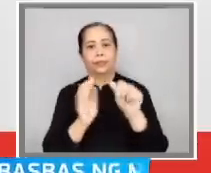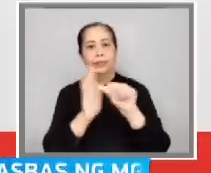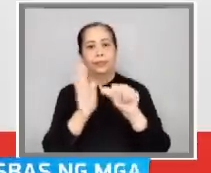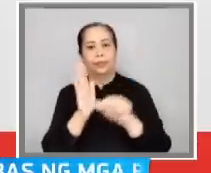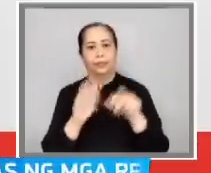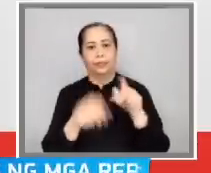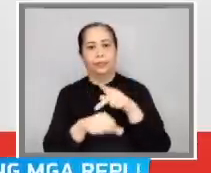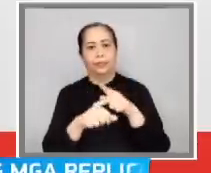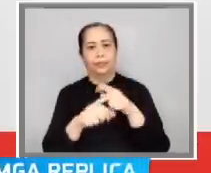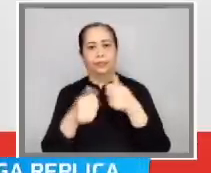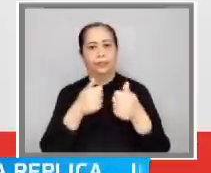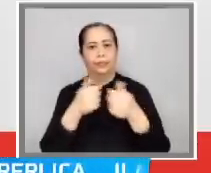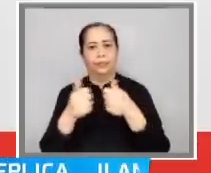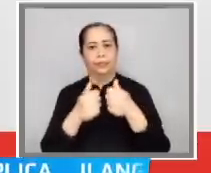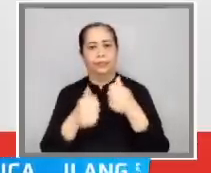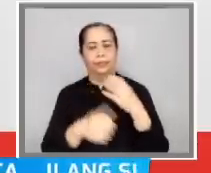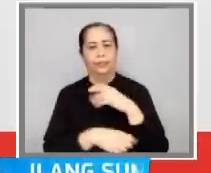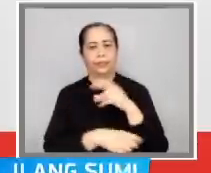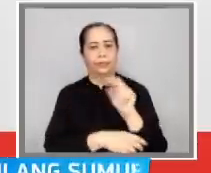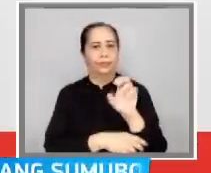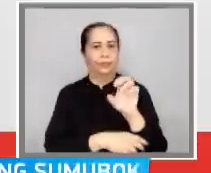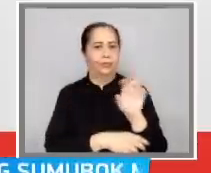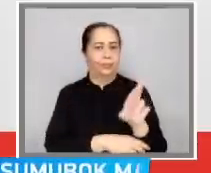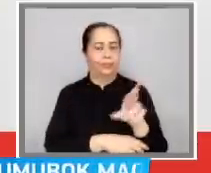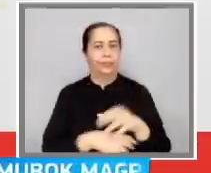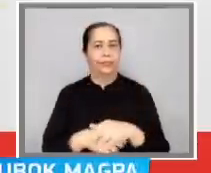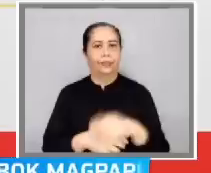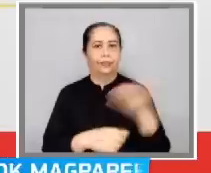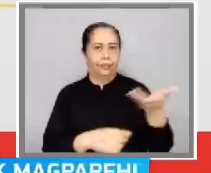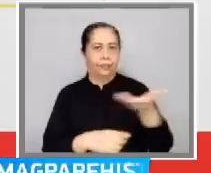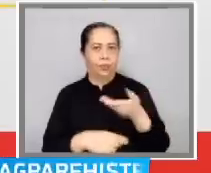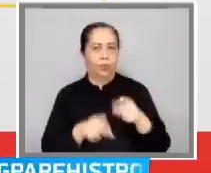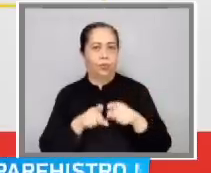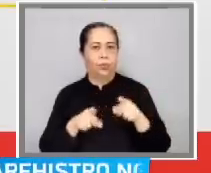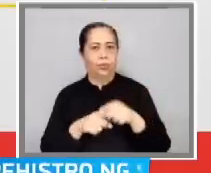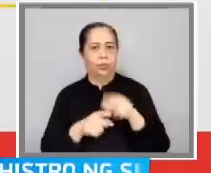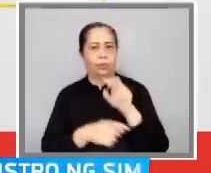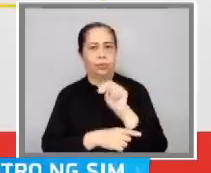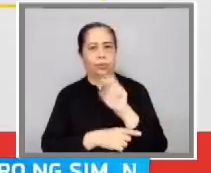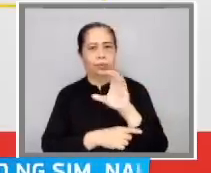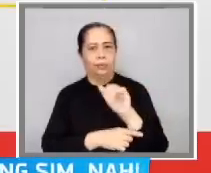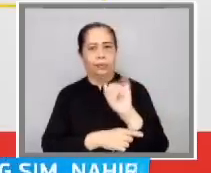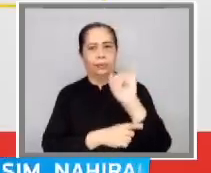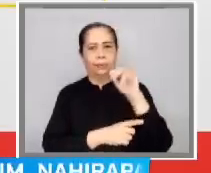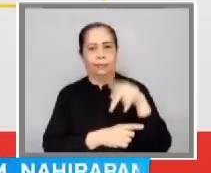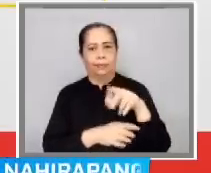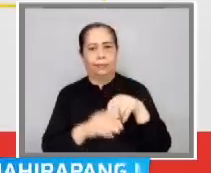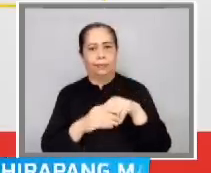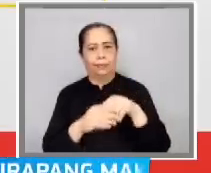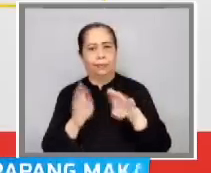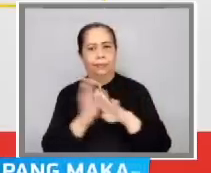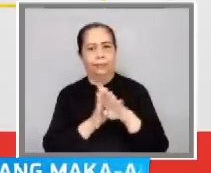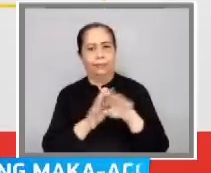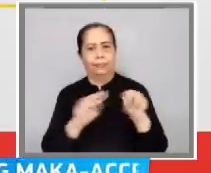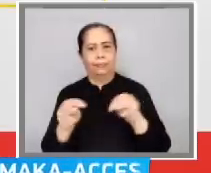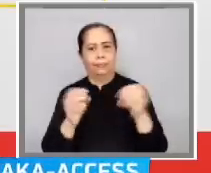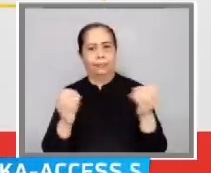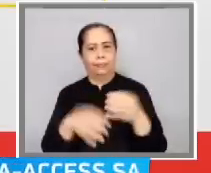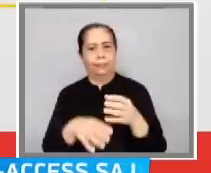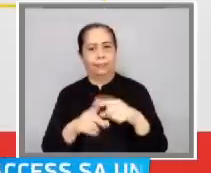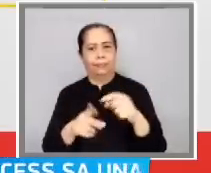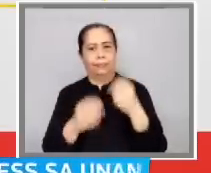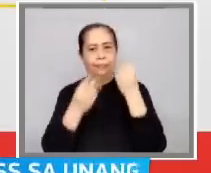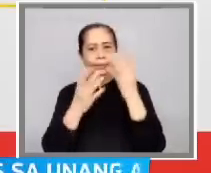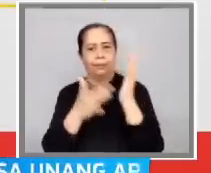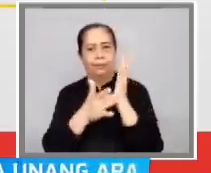Competition Commission sa NCR. Hiring naman ang National Commission on Indigenous People ng Development Management Officer, Information